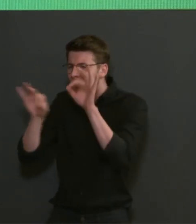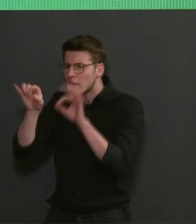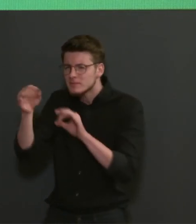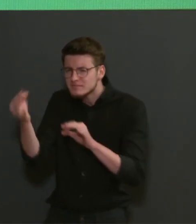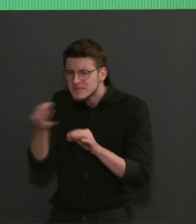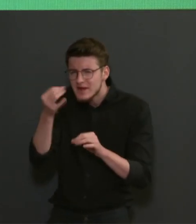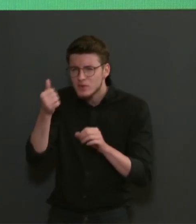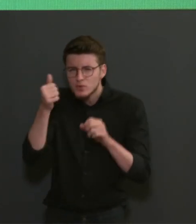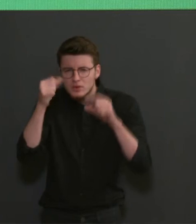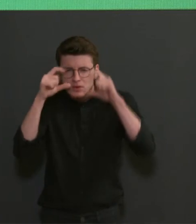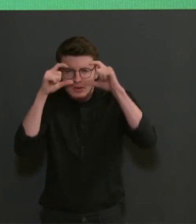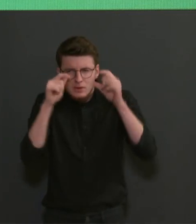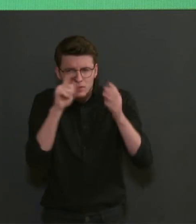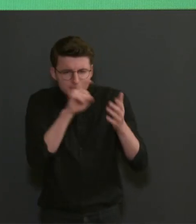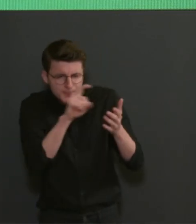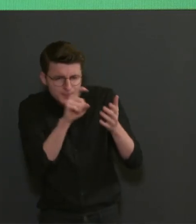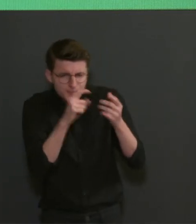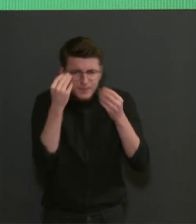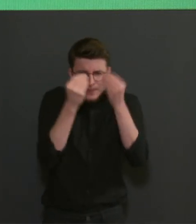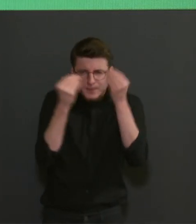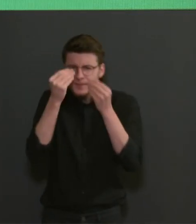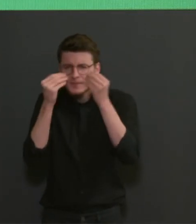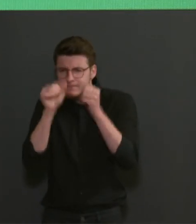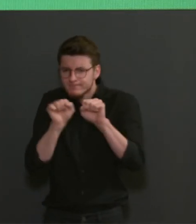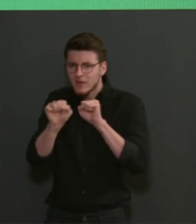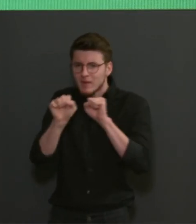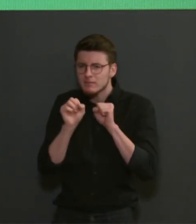U kan ook raad vragen aan uw opticien.